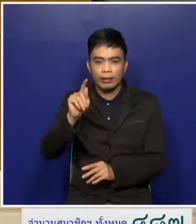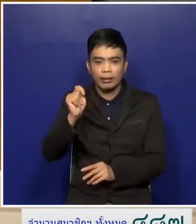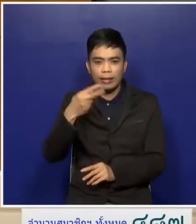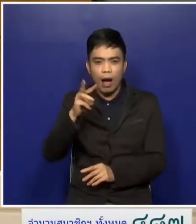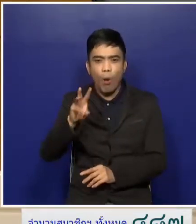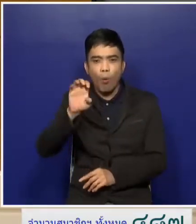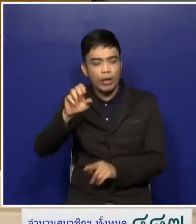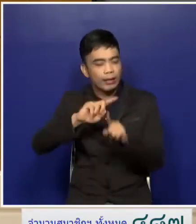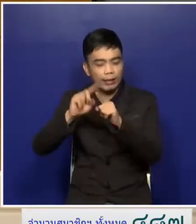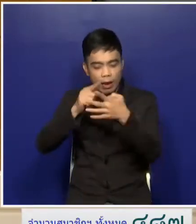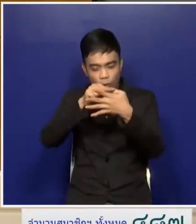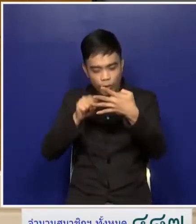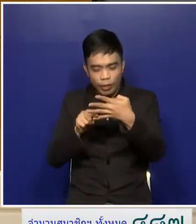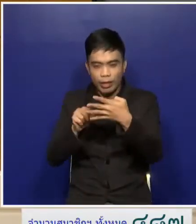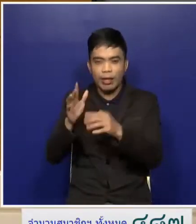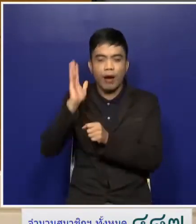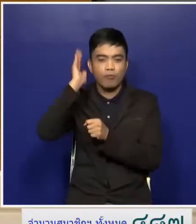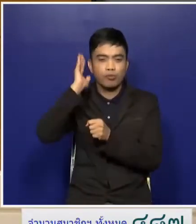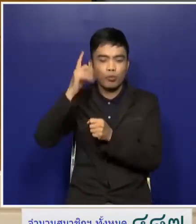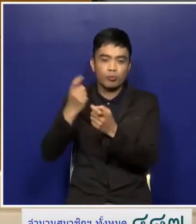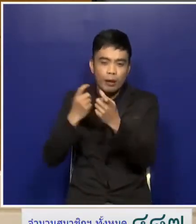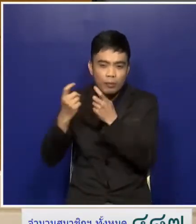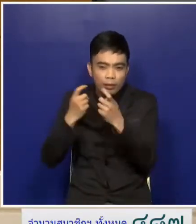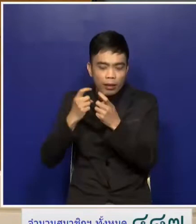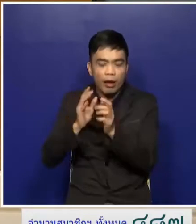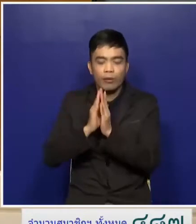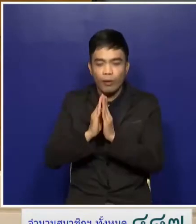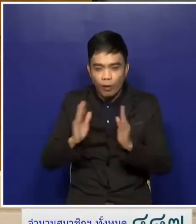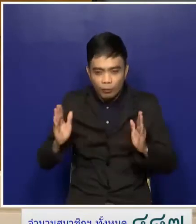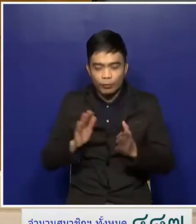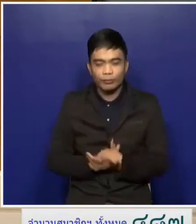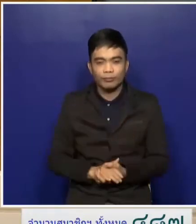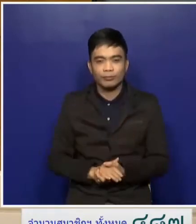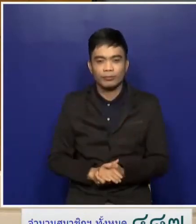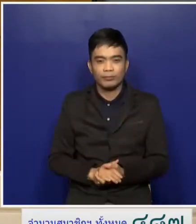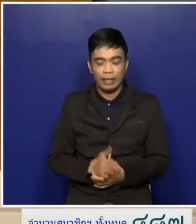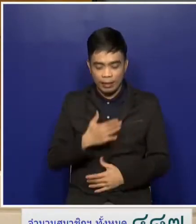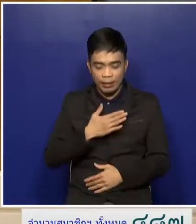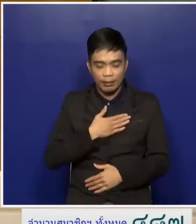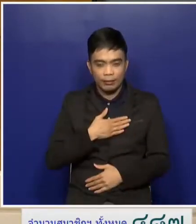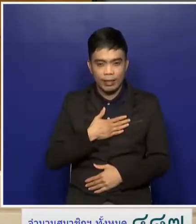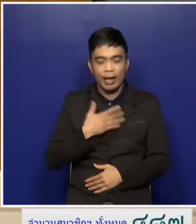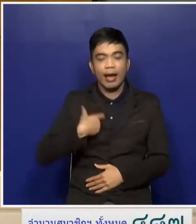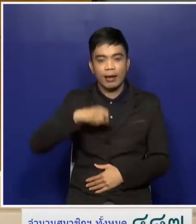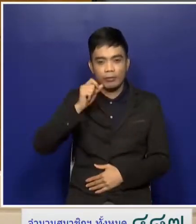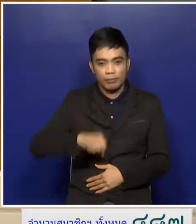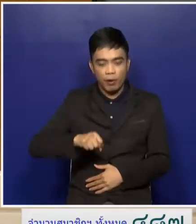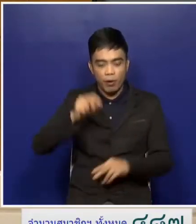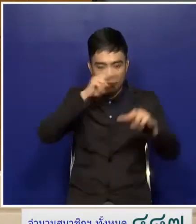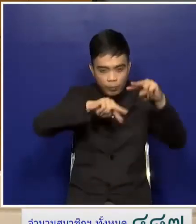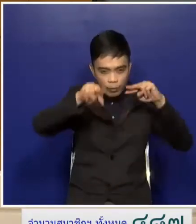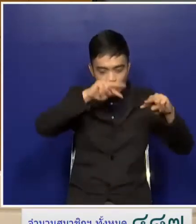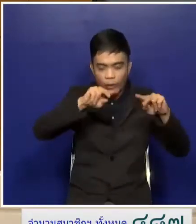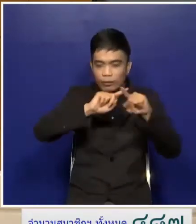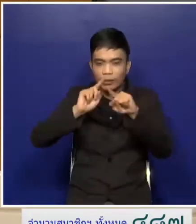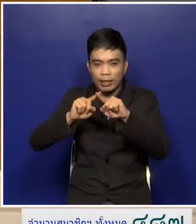ในส่วตัข ambitionและสำนักสตระครองให้ความสำค scalingกับข้อแนะนำของสภาพ